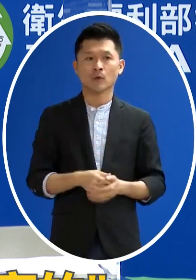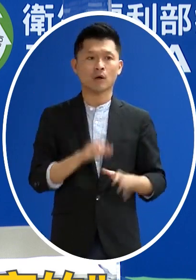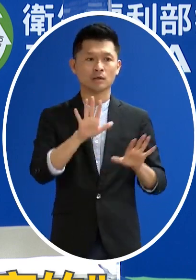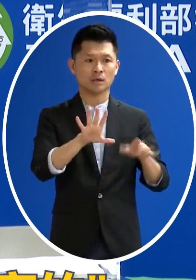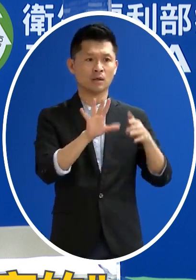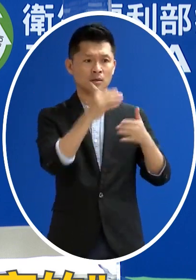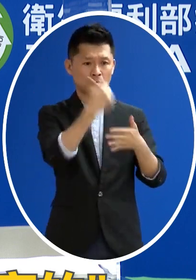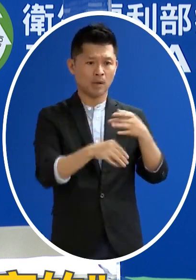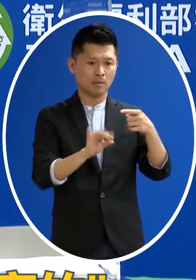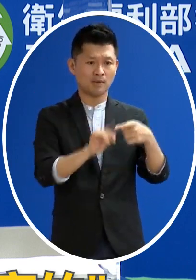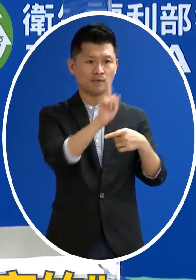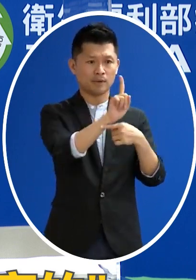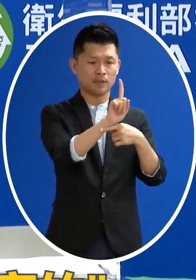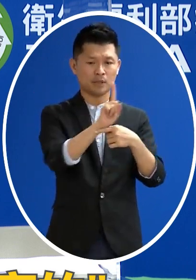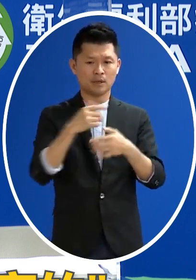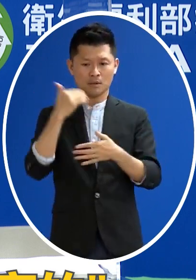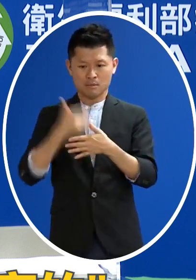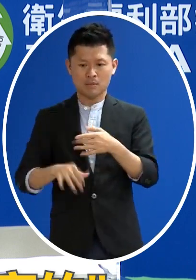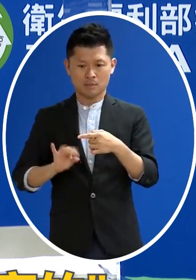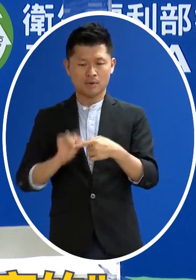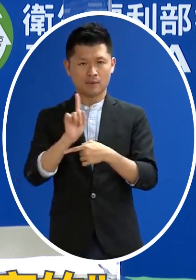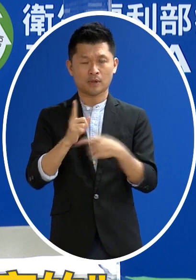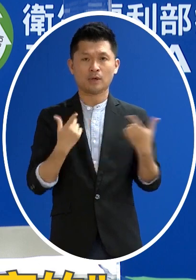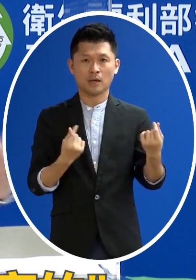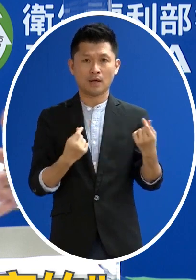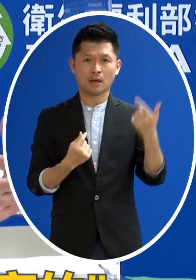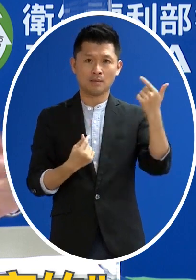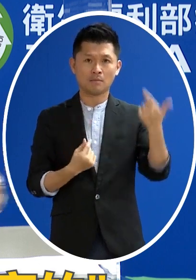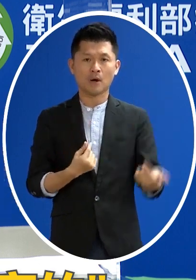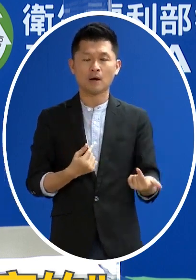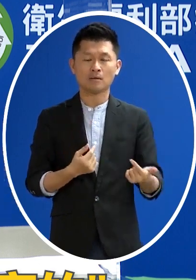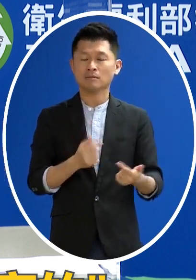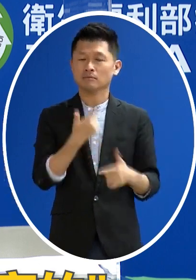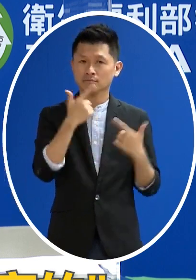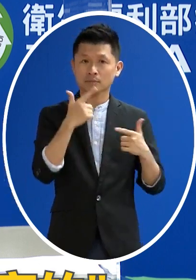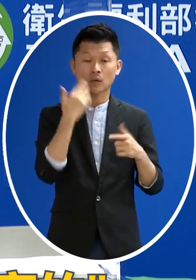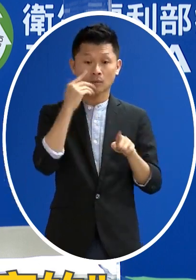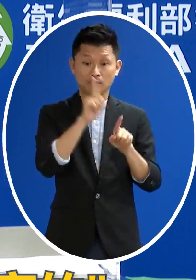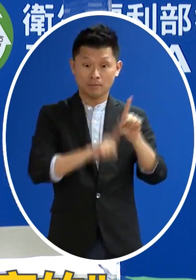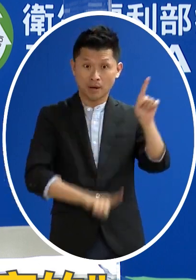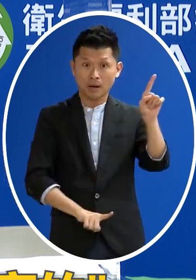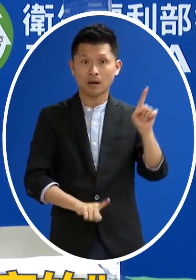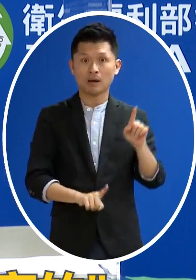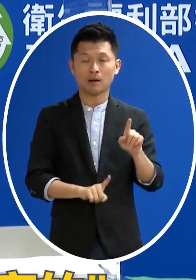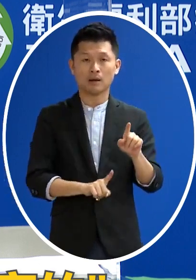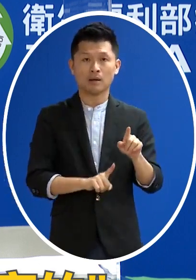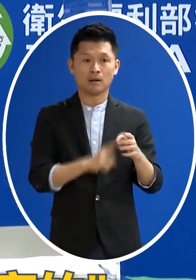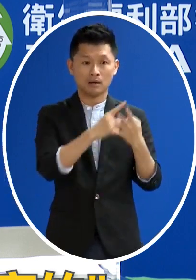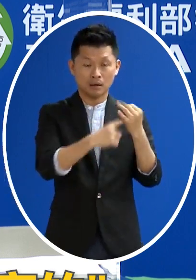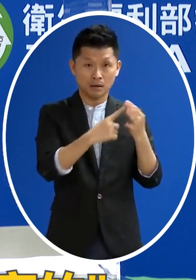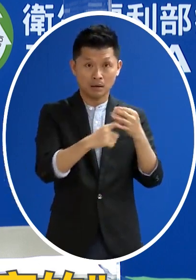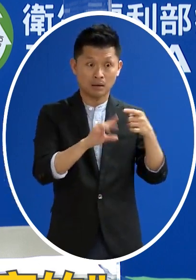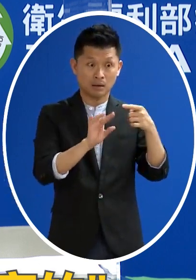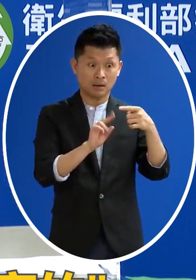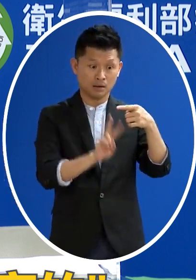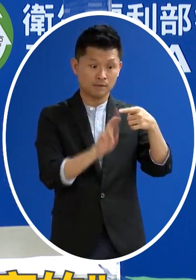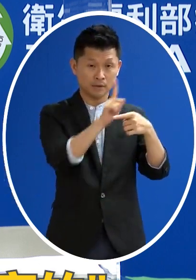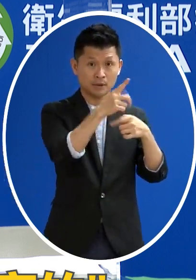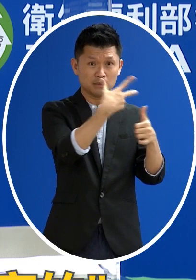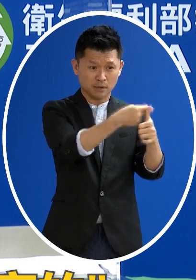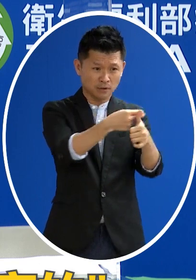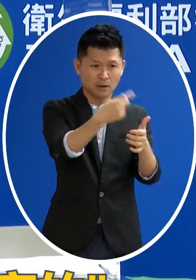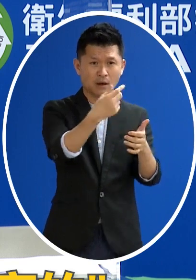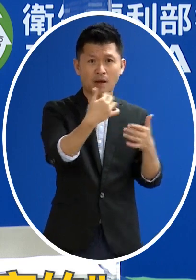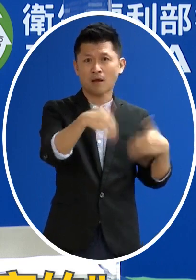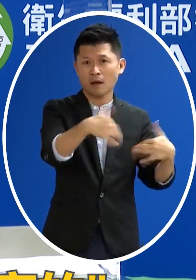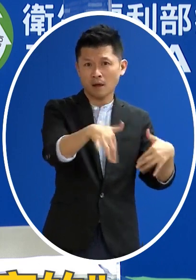了一趴，我就少配你一趴，不是这样子的。你要差距很多。你应该打的，那你连这一半都没有